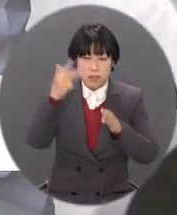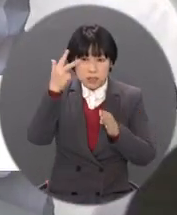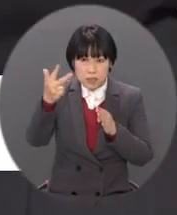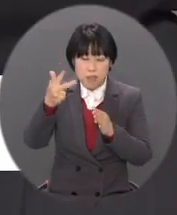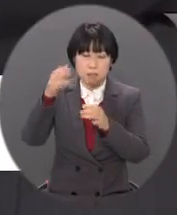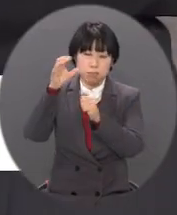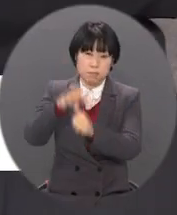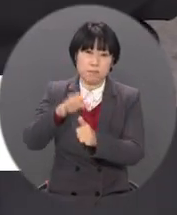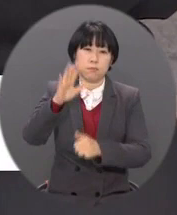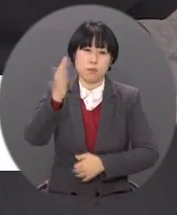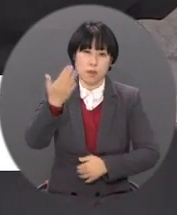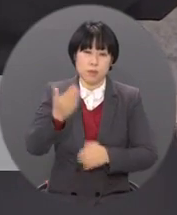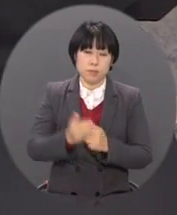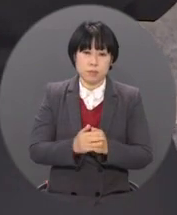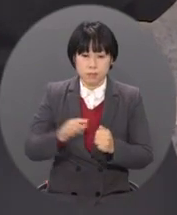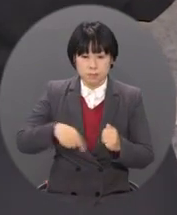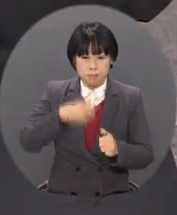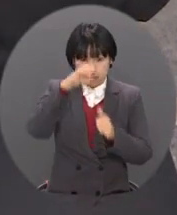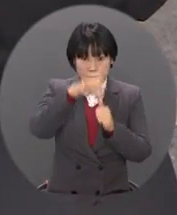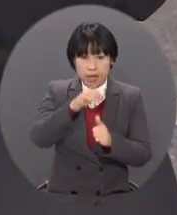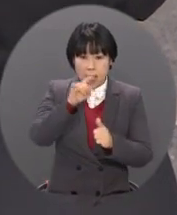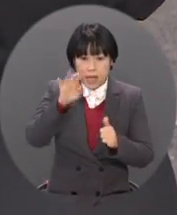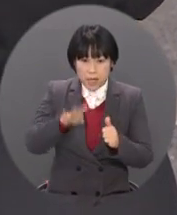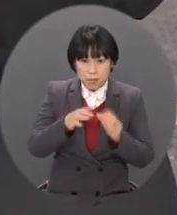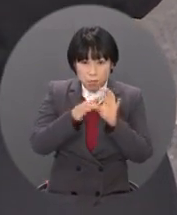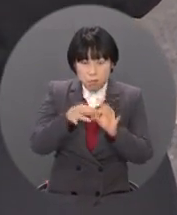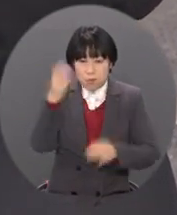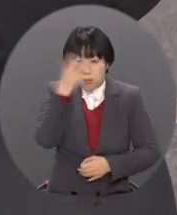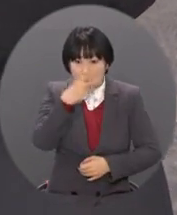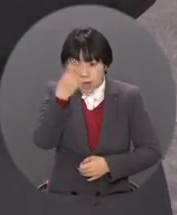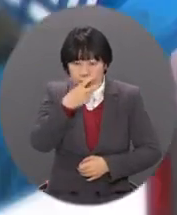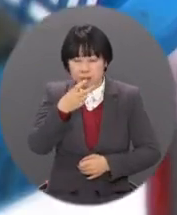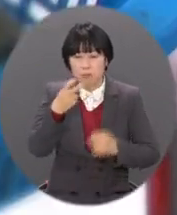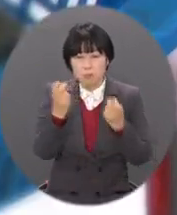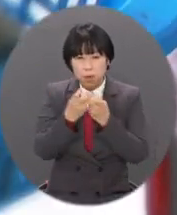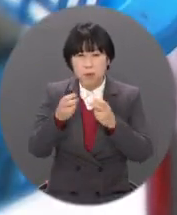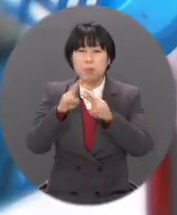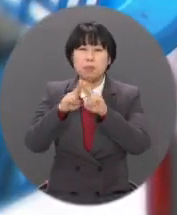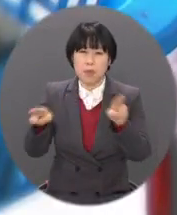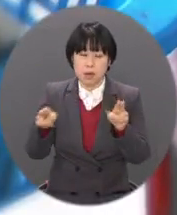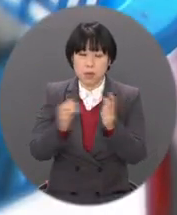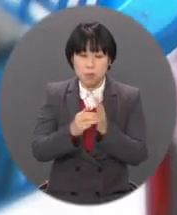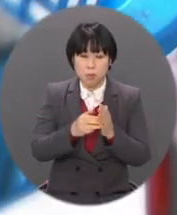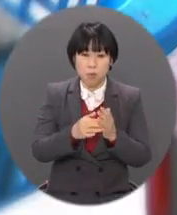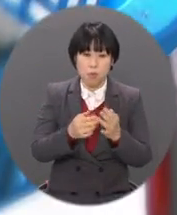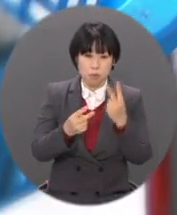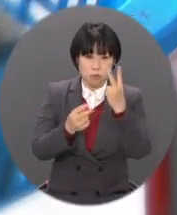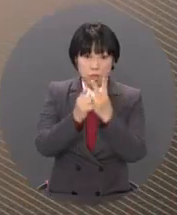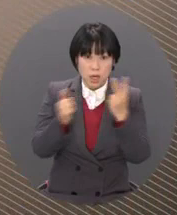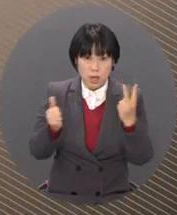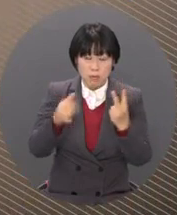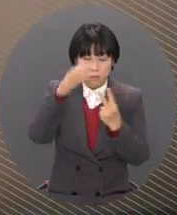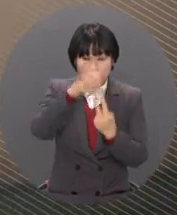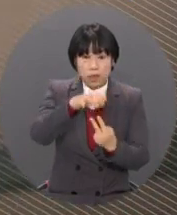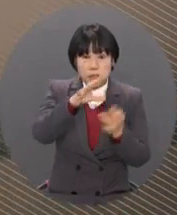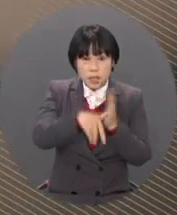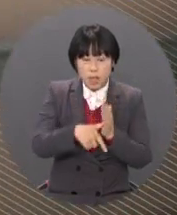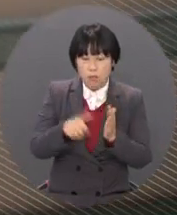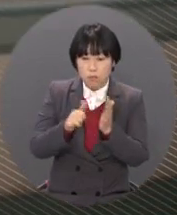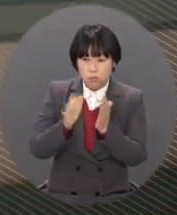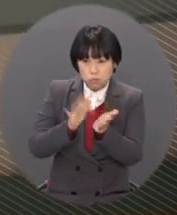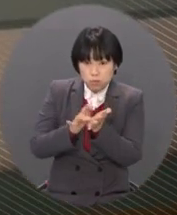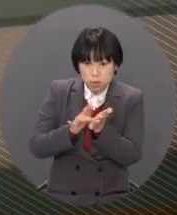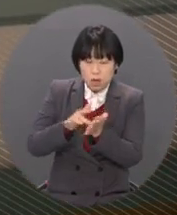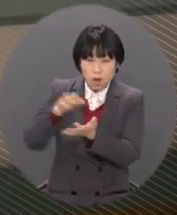격리하면 됩니다. 자가격리 앱을 통해 격리자를 관리하는 체계가 폐지됐고, 공동격리자의 경우 의약품 처방과 수령 등